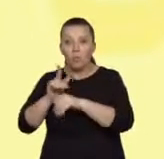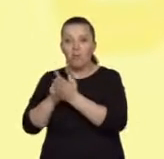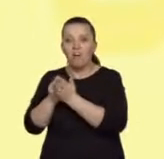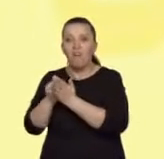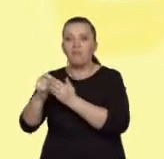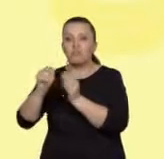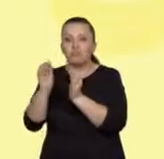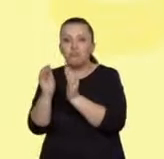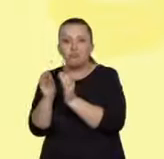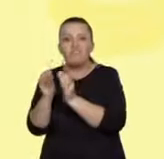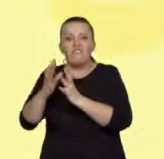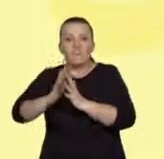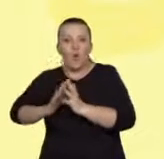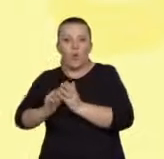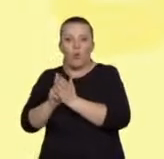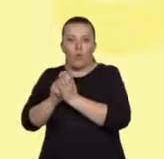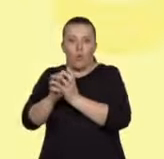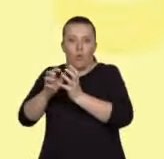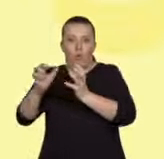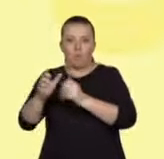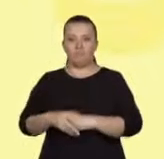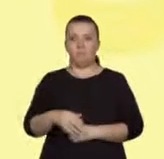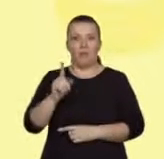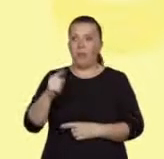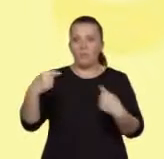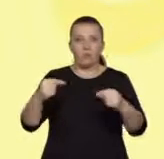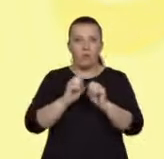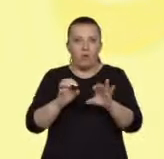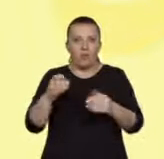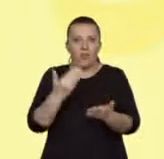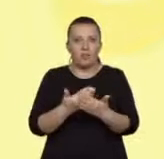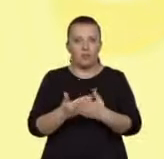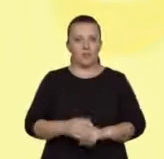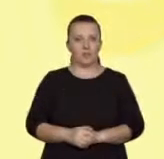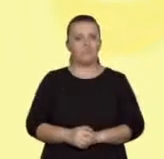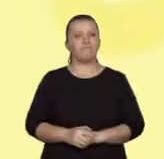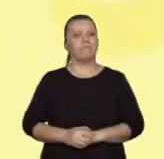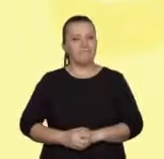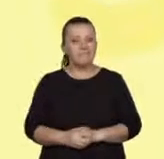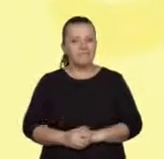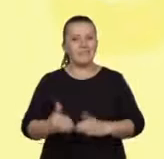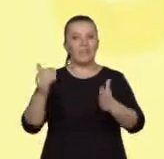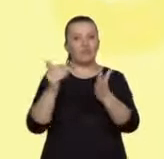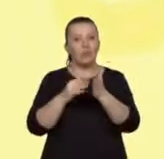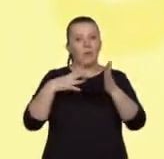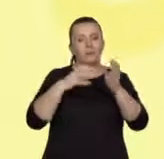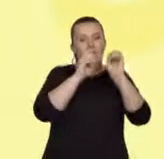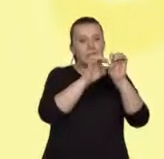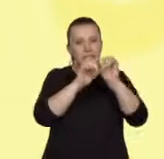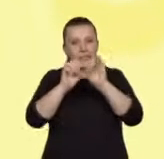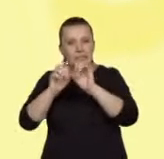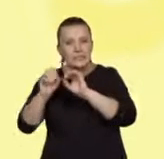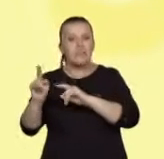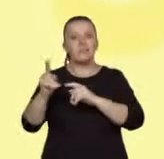nie wyjaśnili, jak się to dzieje. Prawidłowe wyjaśnienie powinno odwoływać się do znaczenia azotu we wzroście larw,